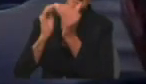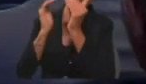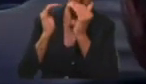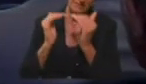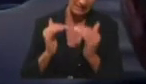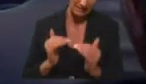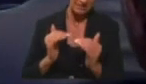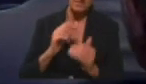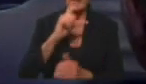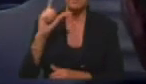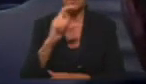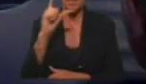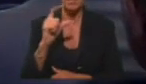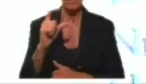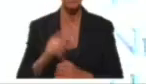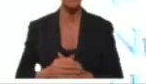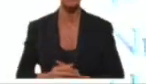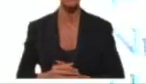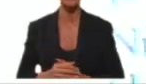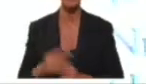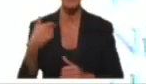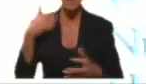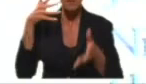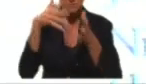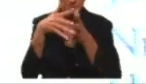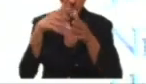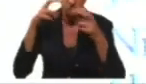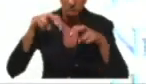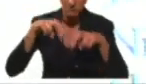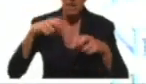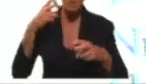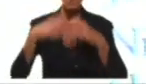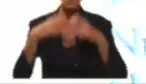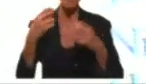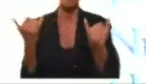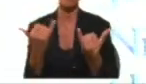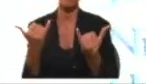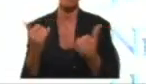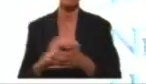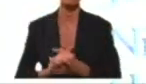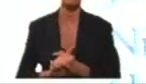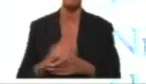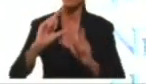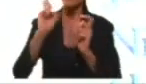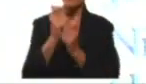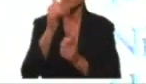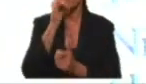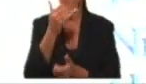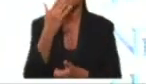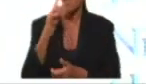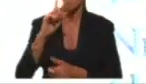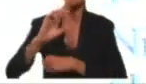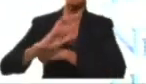o stopień cyfryzacji. To diagnozowaliśmy parę takich problemów, które tutaj wszystkich nie wymienię, no ale